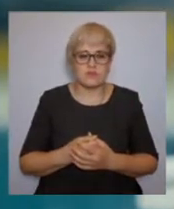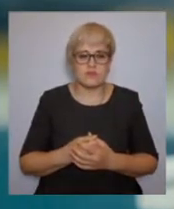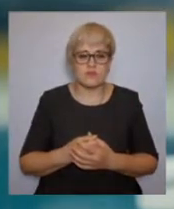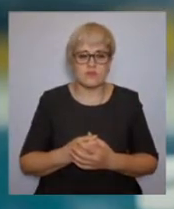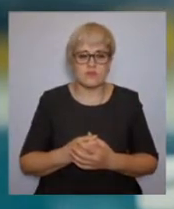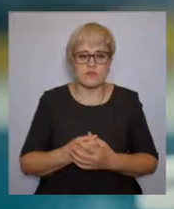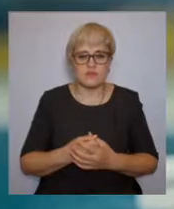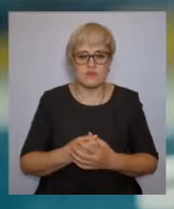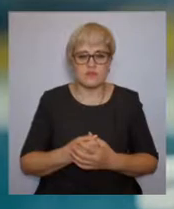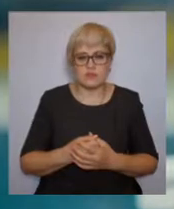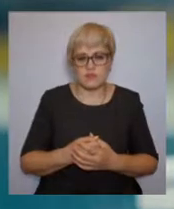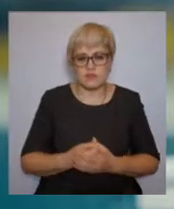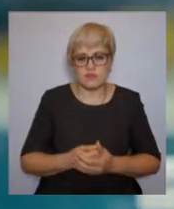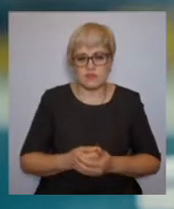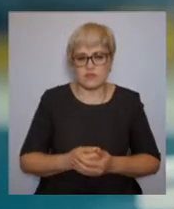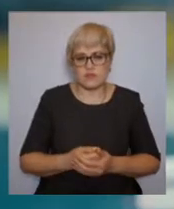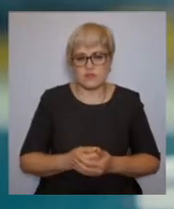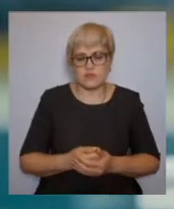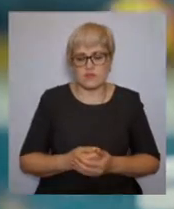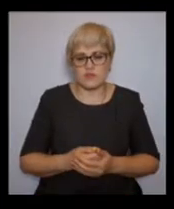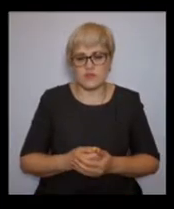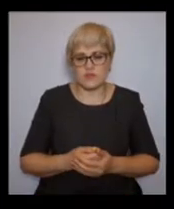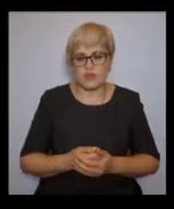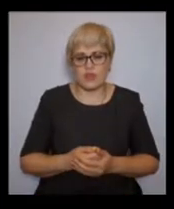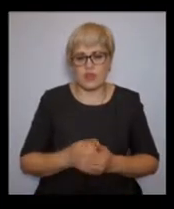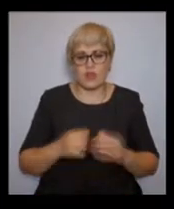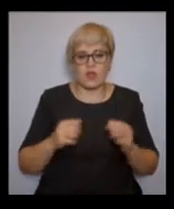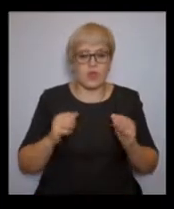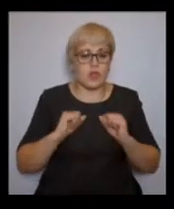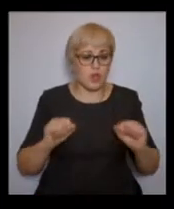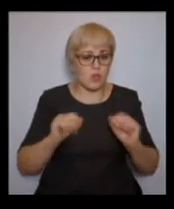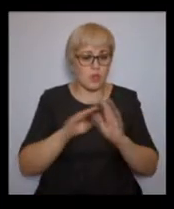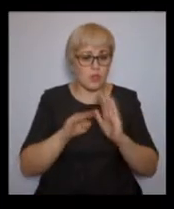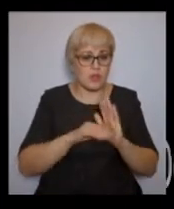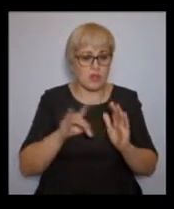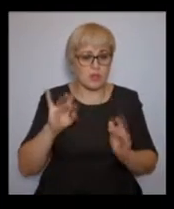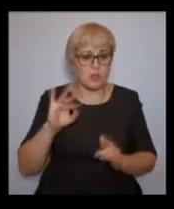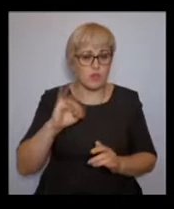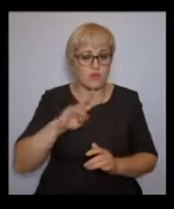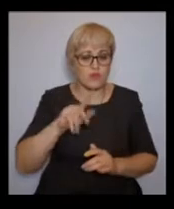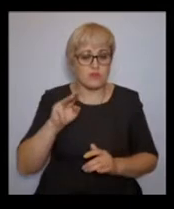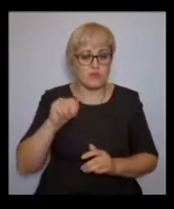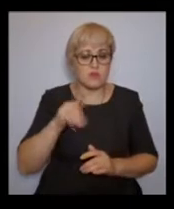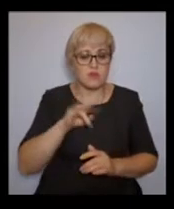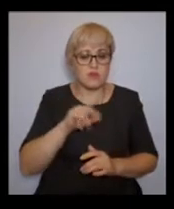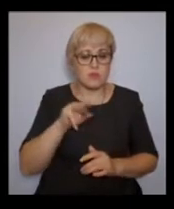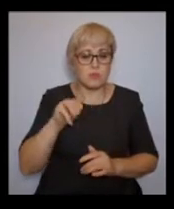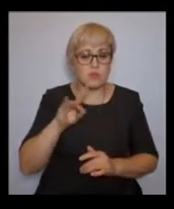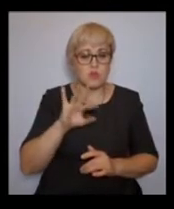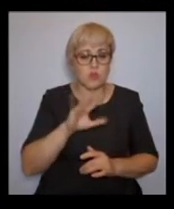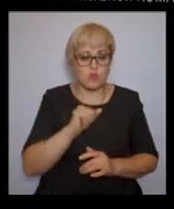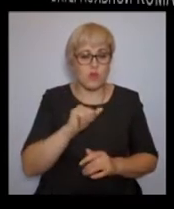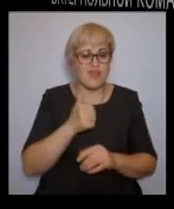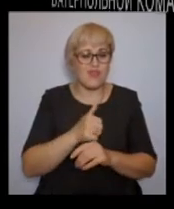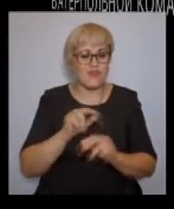тому код на тренировками мы спокойно отпускали герой программы профиль татьяна петрова главный тренер